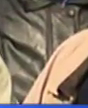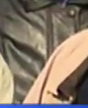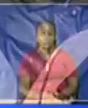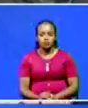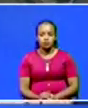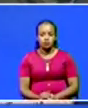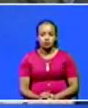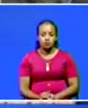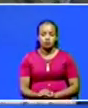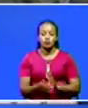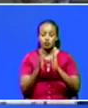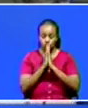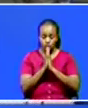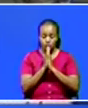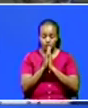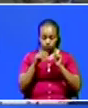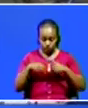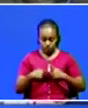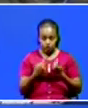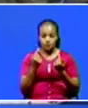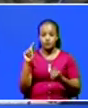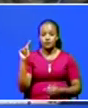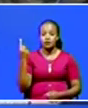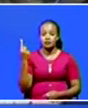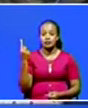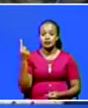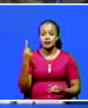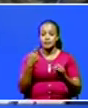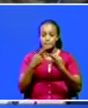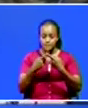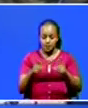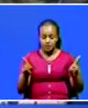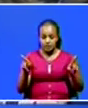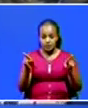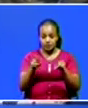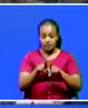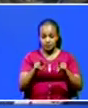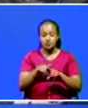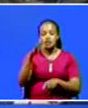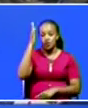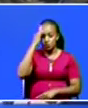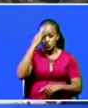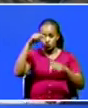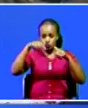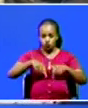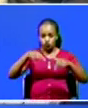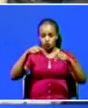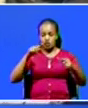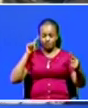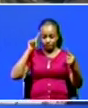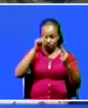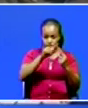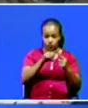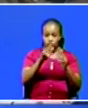Mtu kwanza anajiombea kwa binafsi yake, lakini vile vile wanajua vizuri leo walikuwa waombee amani ya nchi